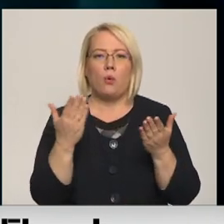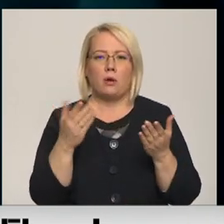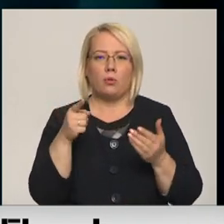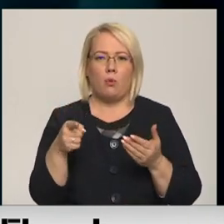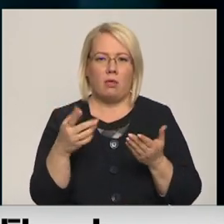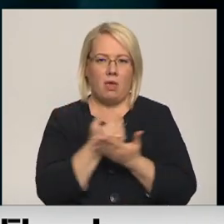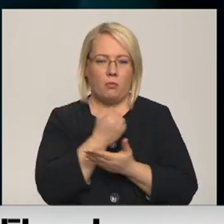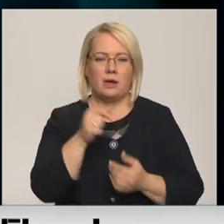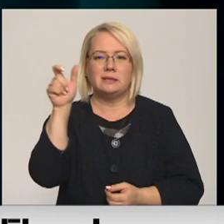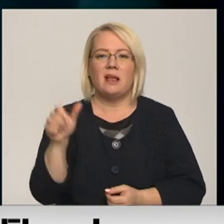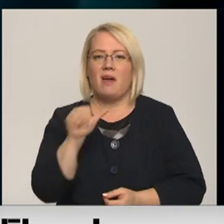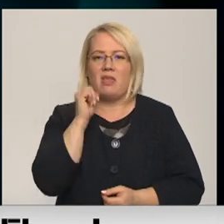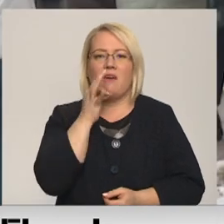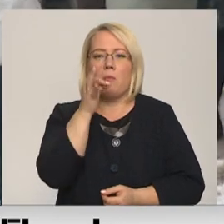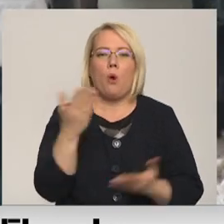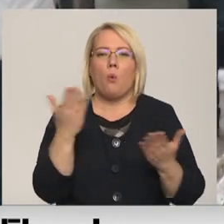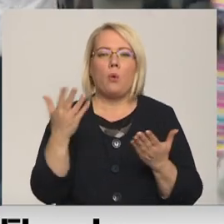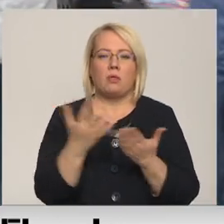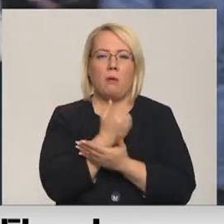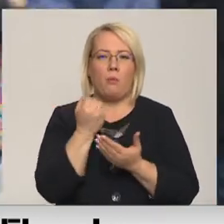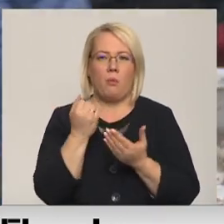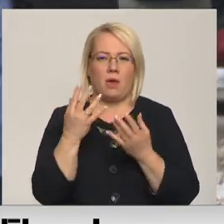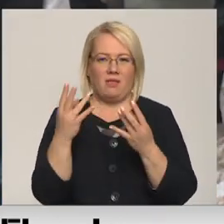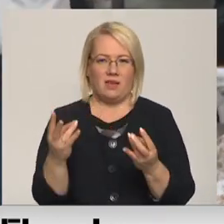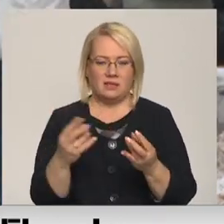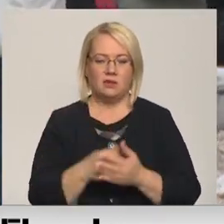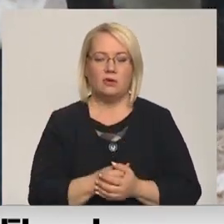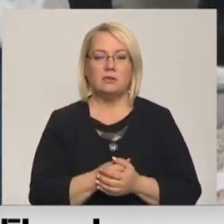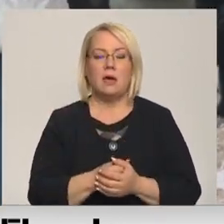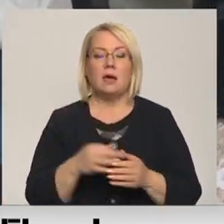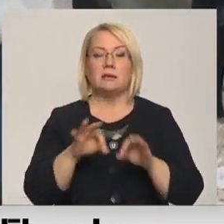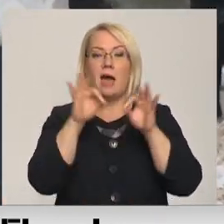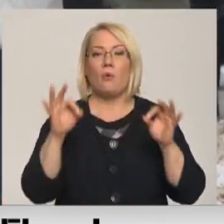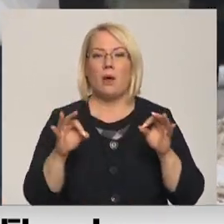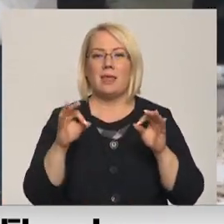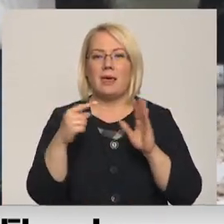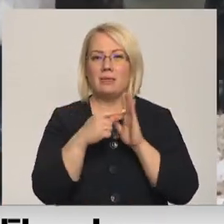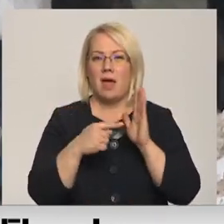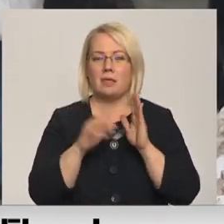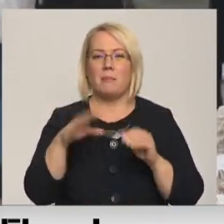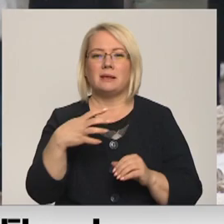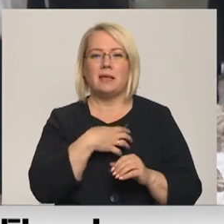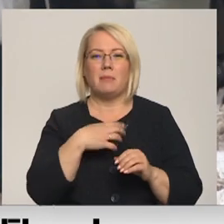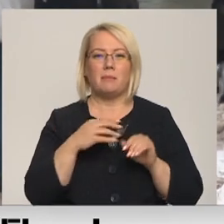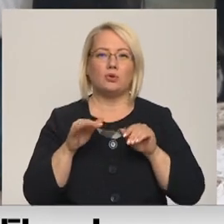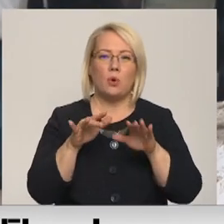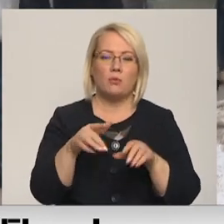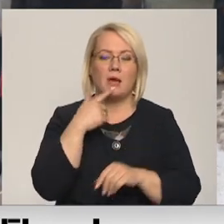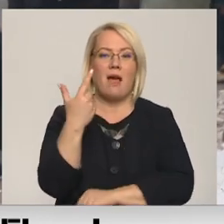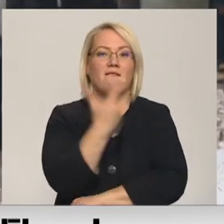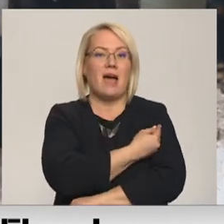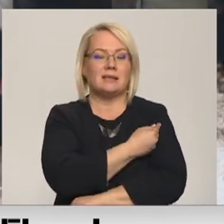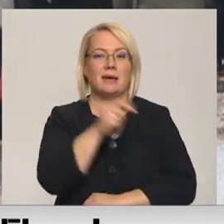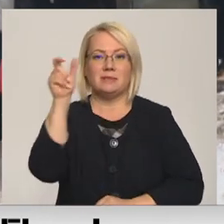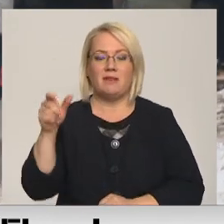kur cilvēks nevar pateikt, kur viņš ir inficējies. Sākotnējie dati par slimības norisi ļauj prognozēt, ka vakcinētajiem slimības